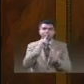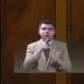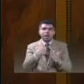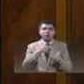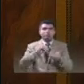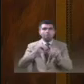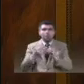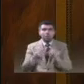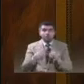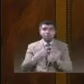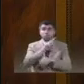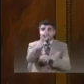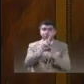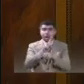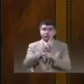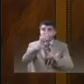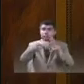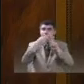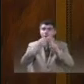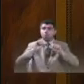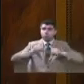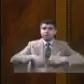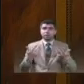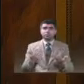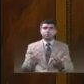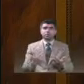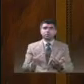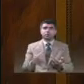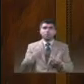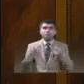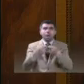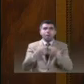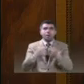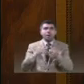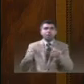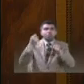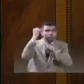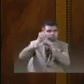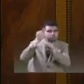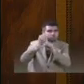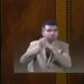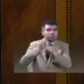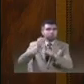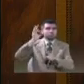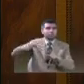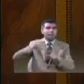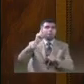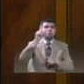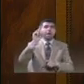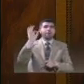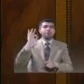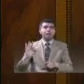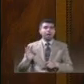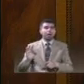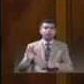هنا لنسأل ونسأل، ولا ندعي أن أداءنا هو أداء مثالي. أداءنا